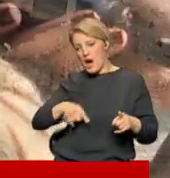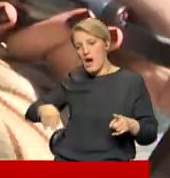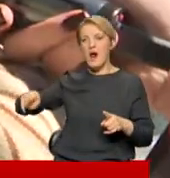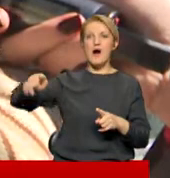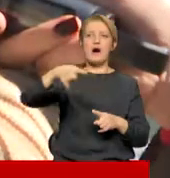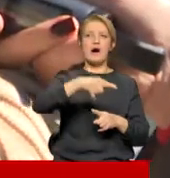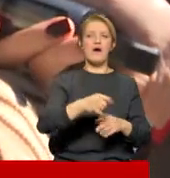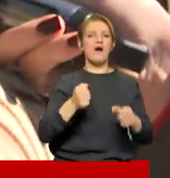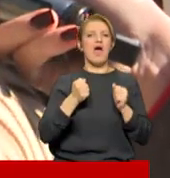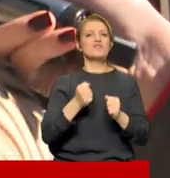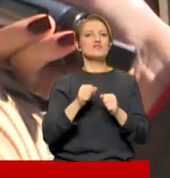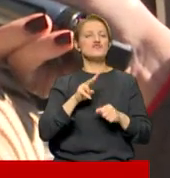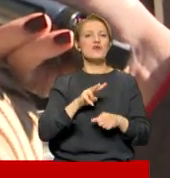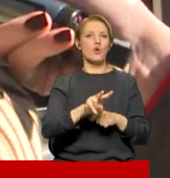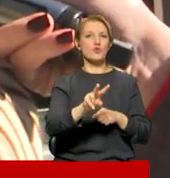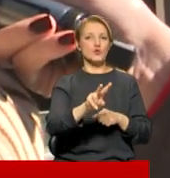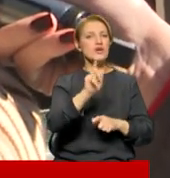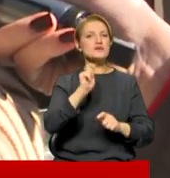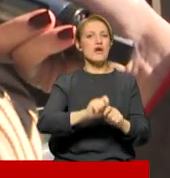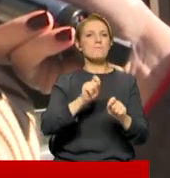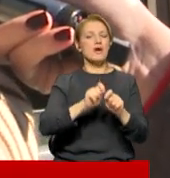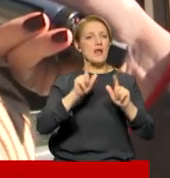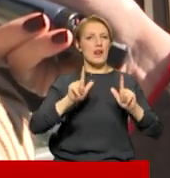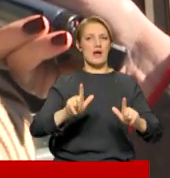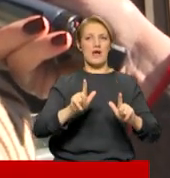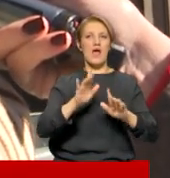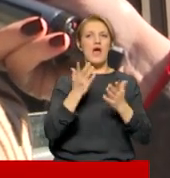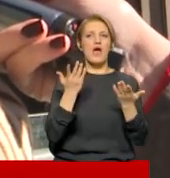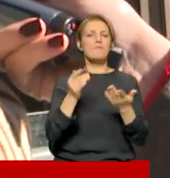gidiyoruz Erzincan yolu yani yapması lazımdı